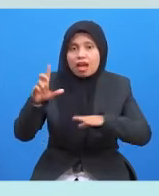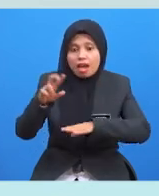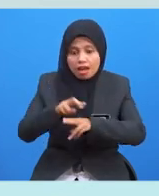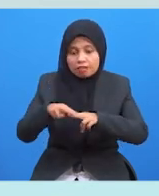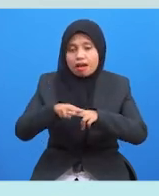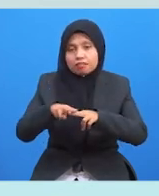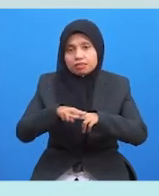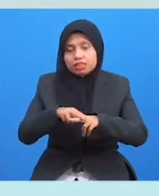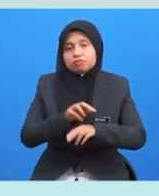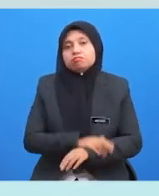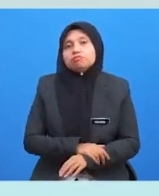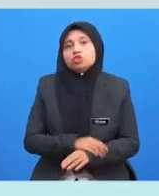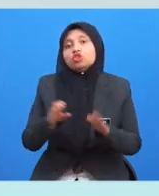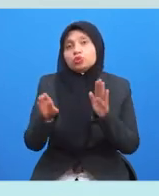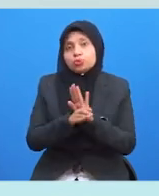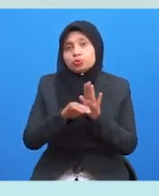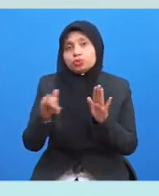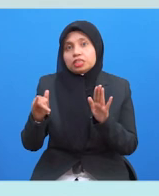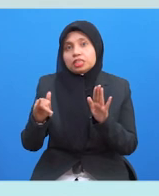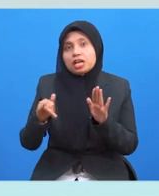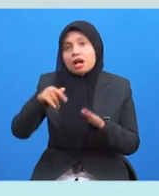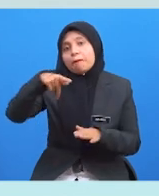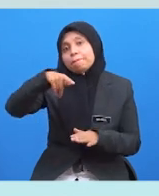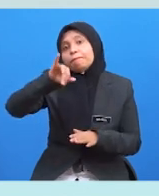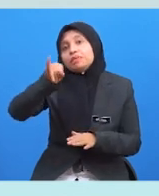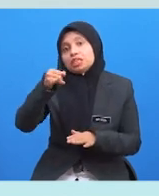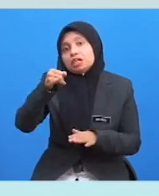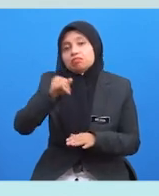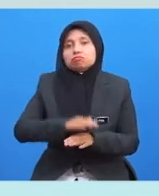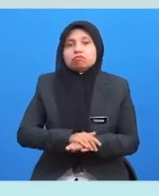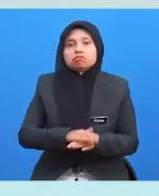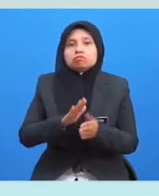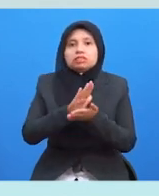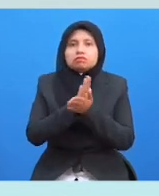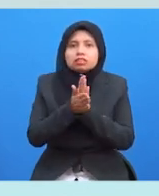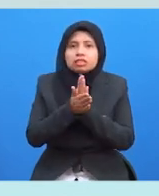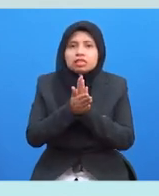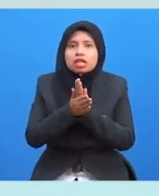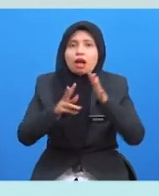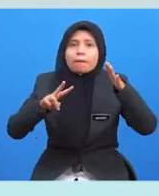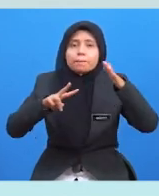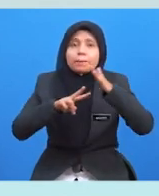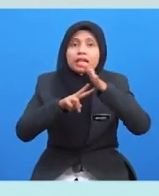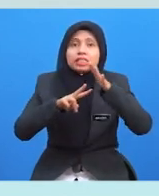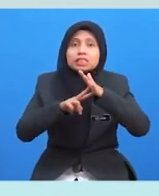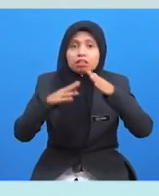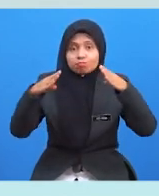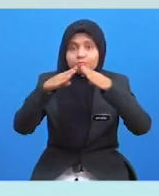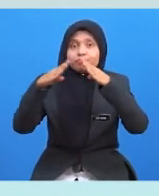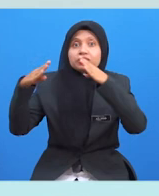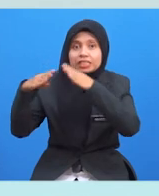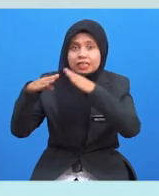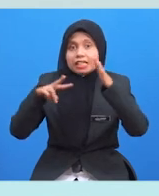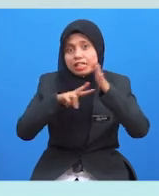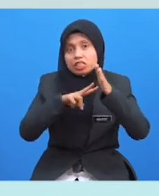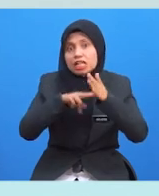komuter. Contohnya, Petaling Jaya menjadi bandar satelit kepada Kuala